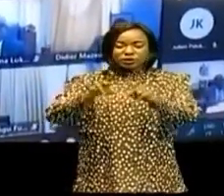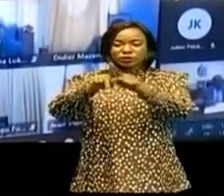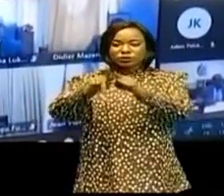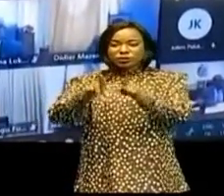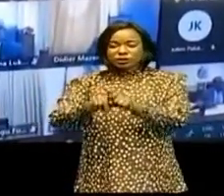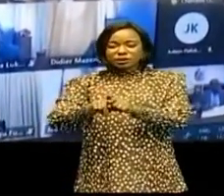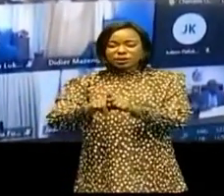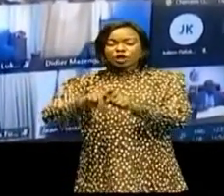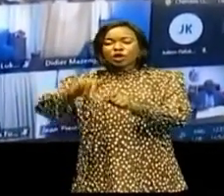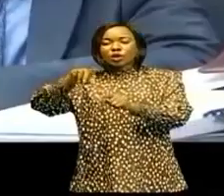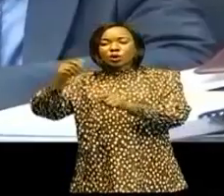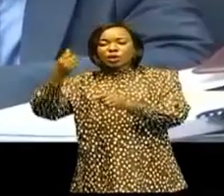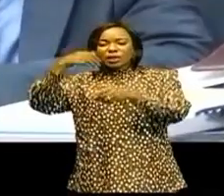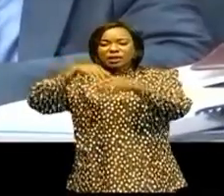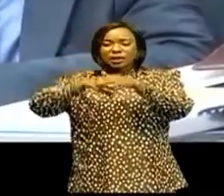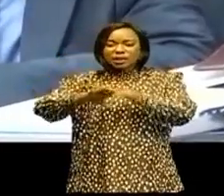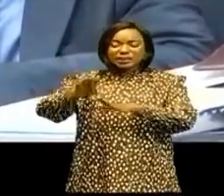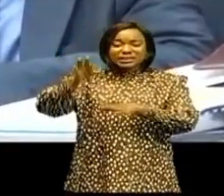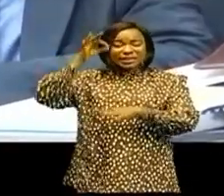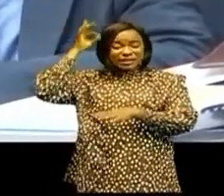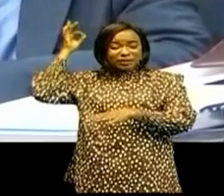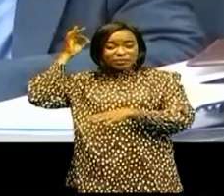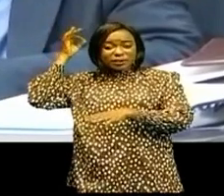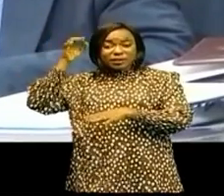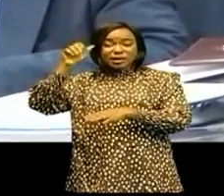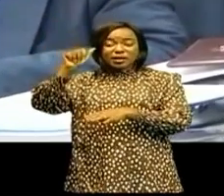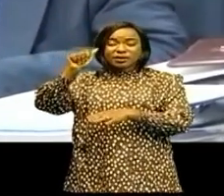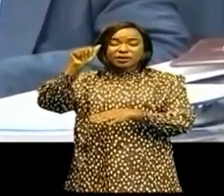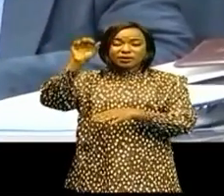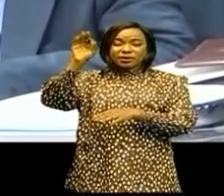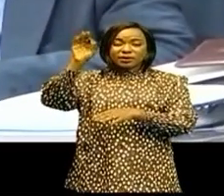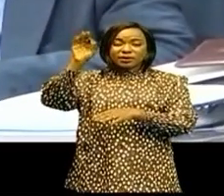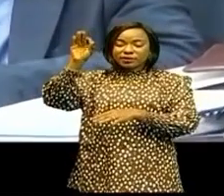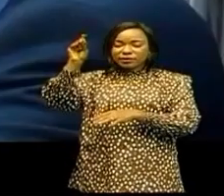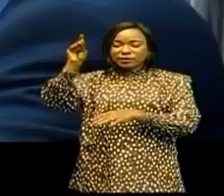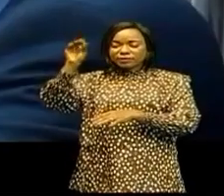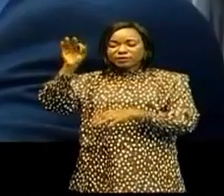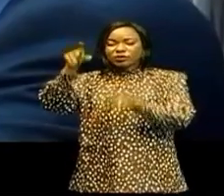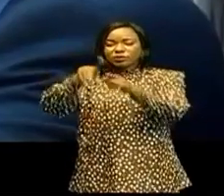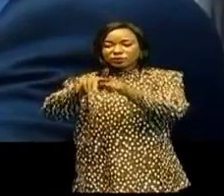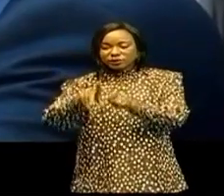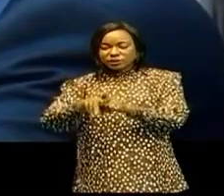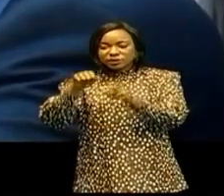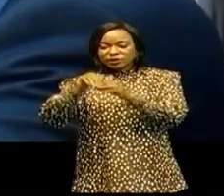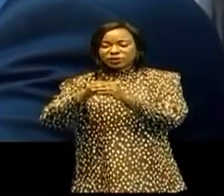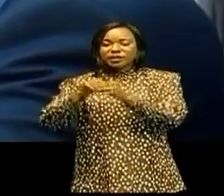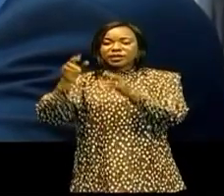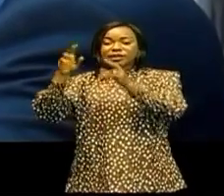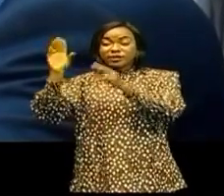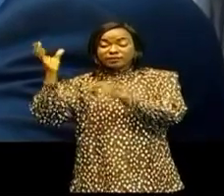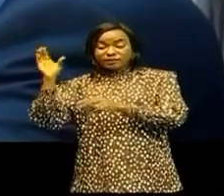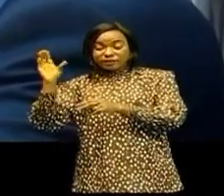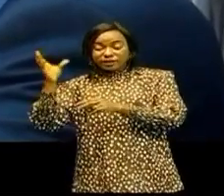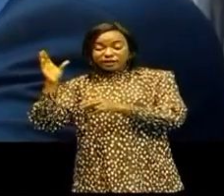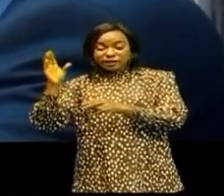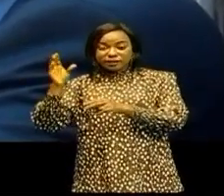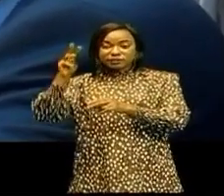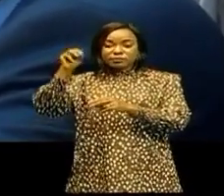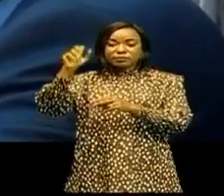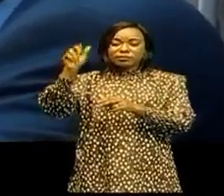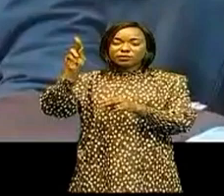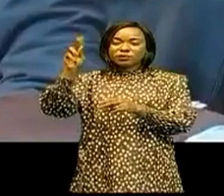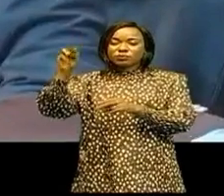des incursions des terroristes ADF-MTM dans le village Makumo et Maou en territoire de